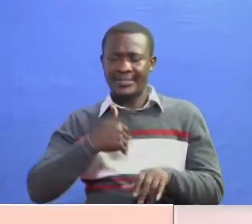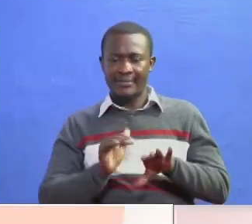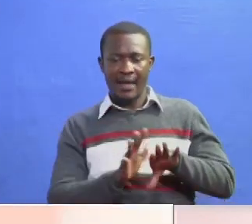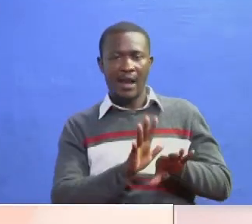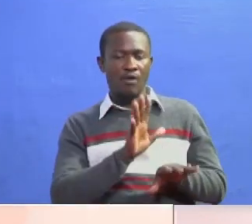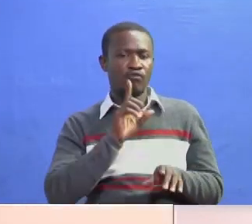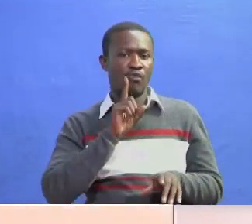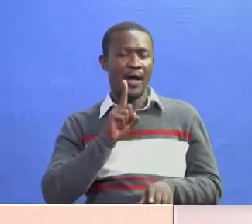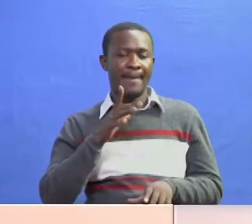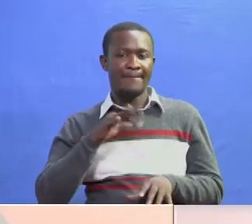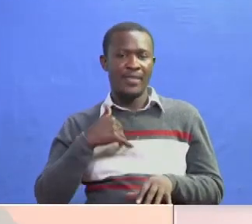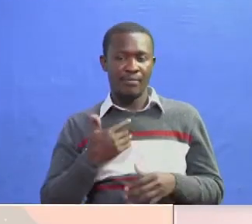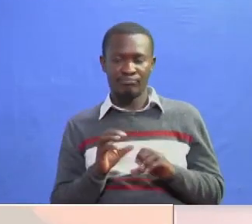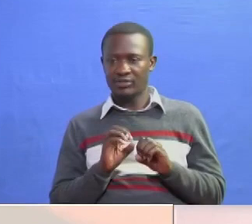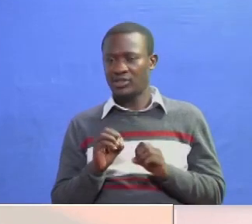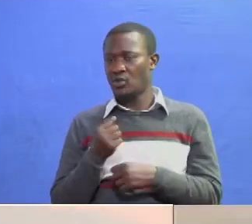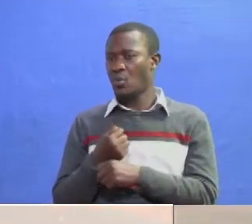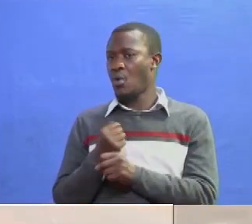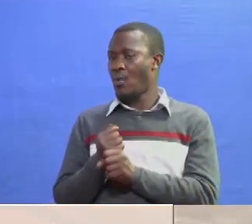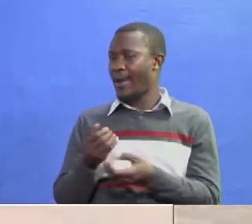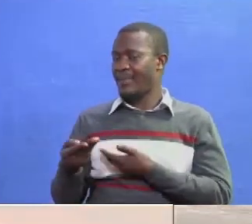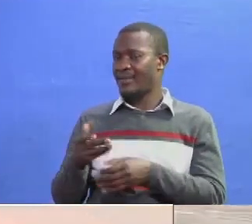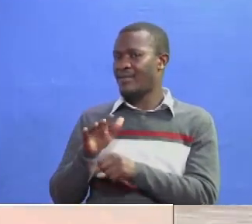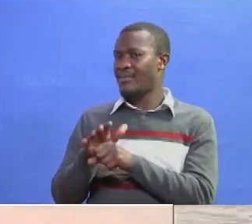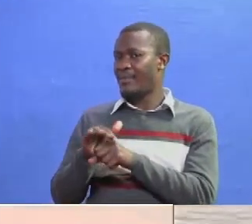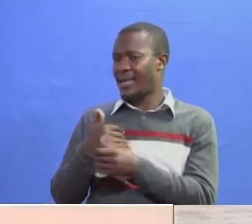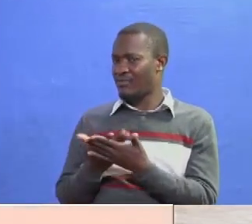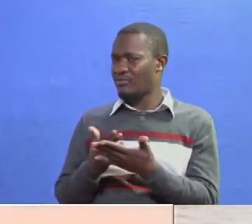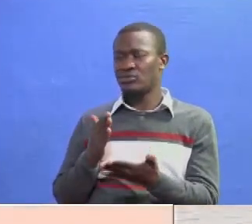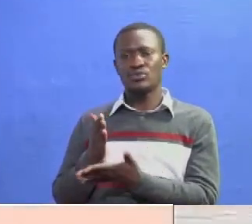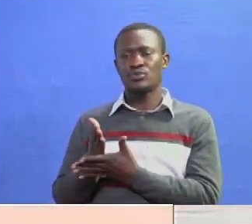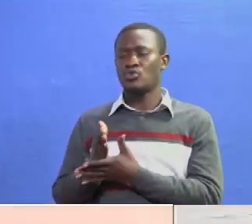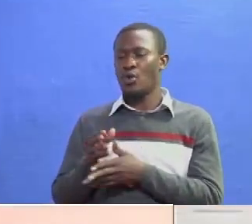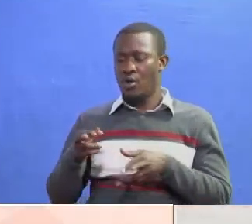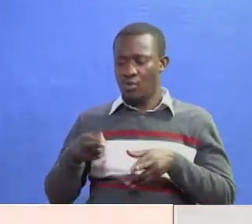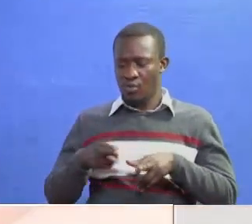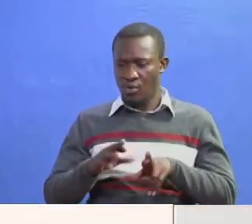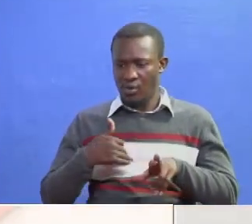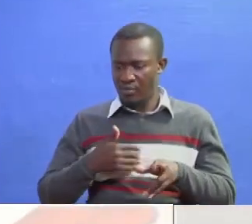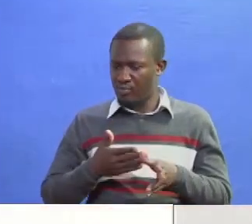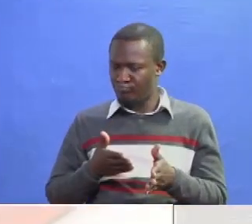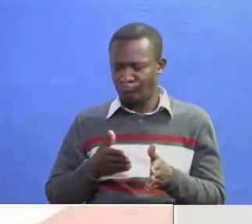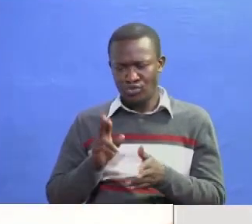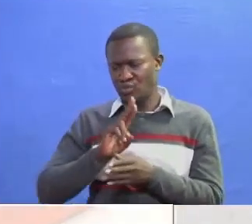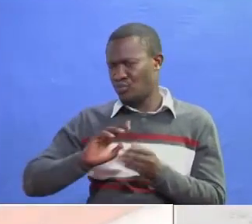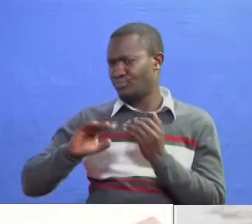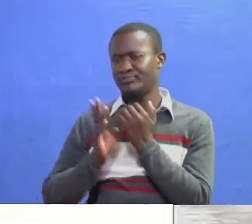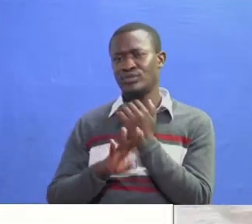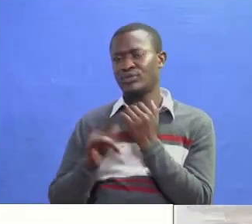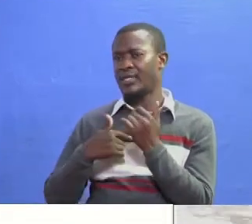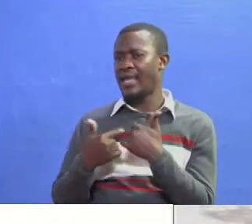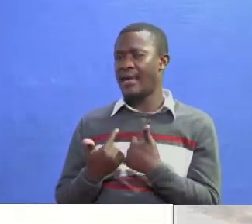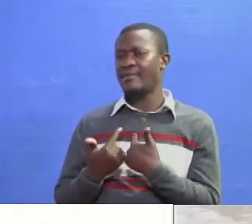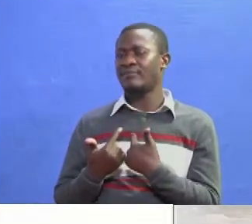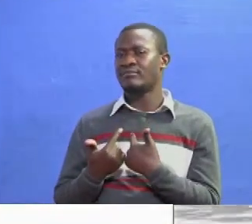100 bila makazi biashara kadhaa zikilemazwa barabara zikiwa hazipitiki na shamba Za mpunga Pia